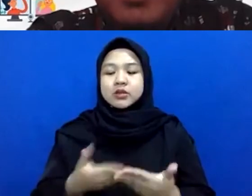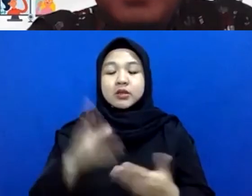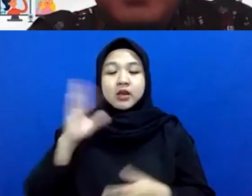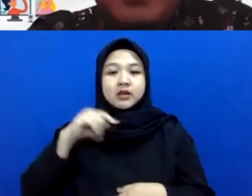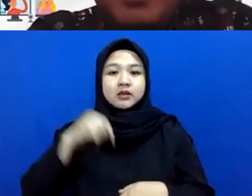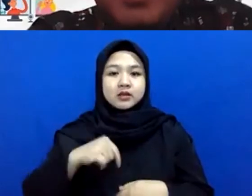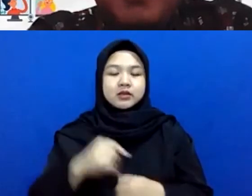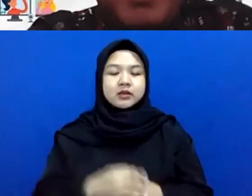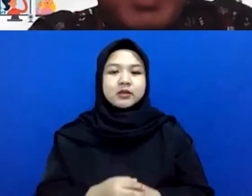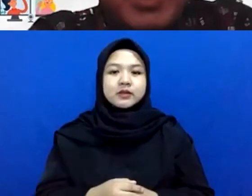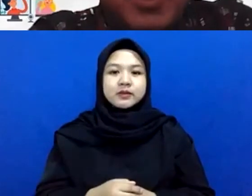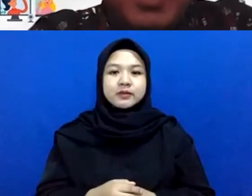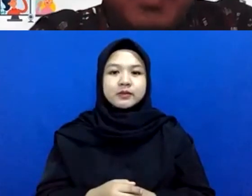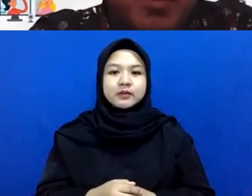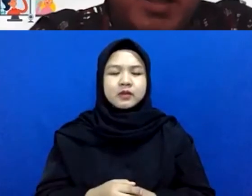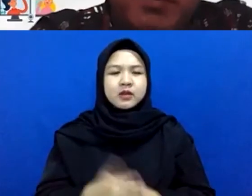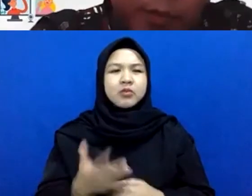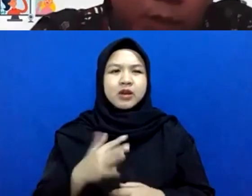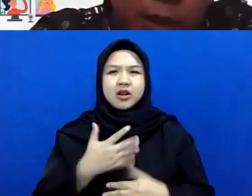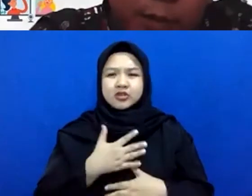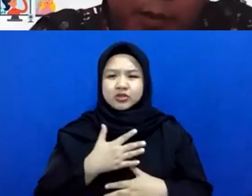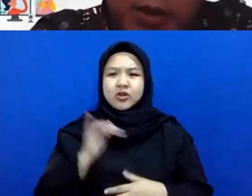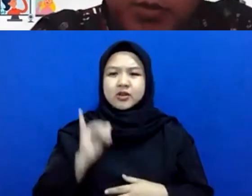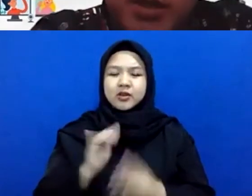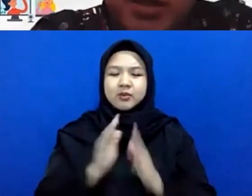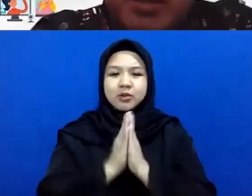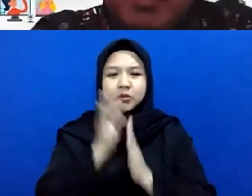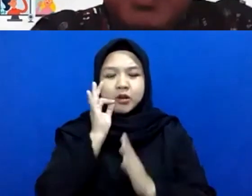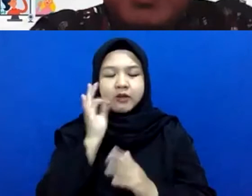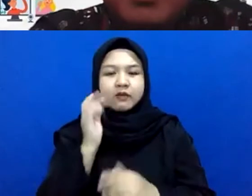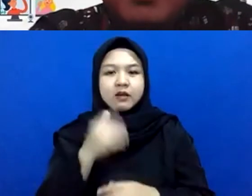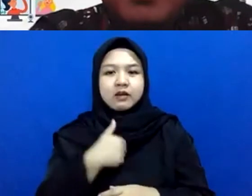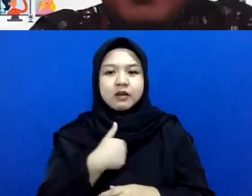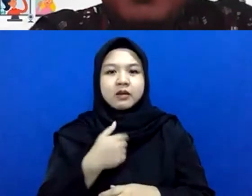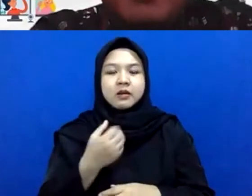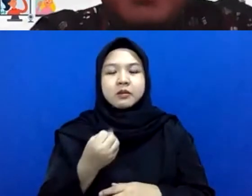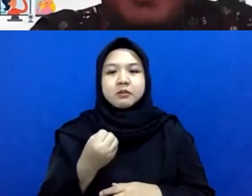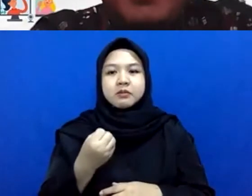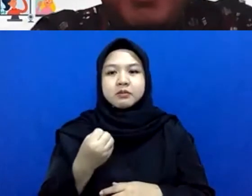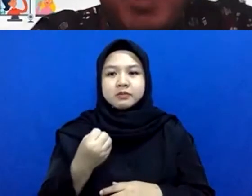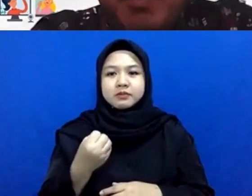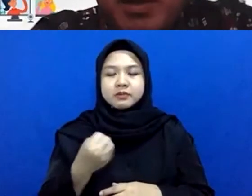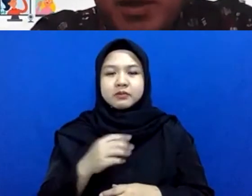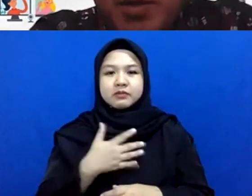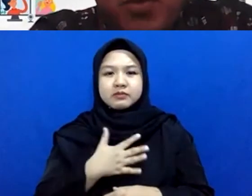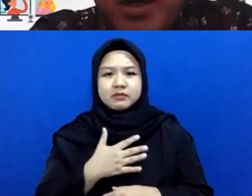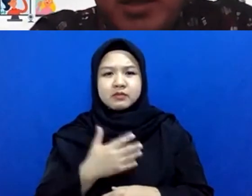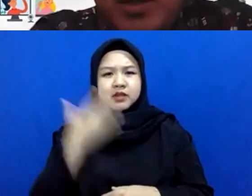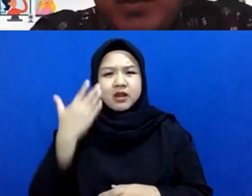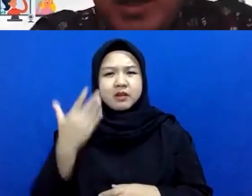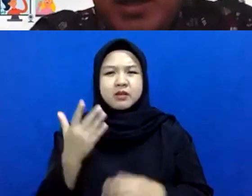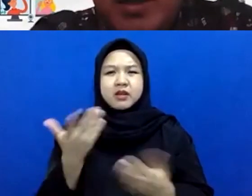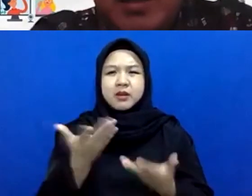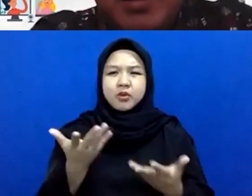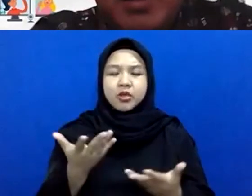Jadi memang agak shock sih, mohon maaf mungkin ada beberapa mahasiswa saya. Kenapa sih ribet banget Pak? Bukan